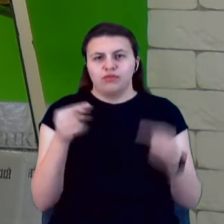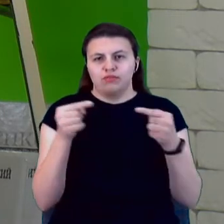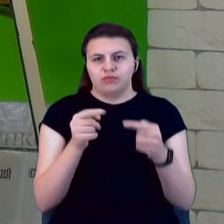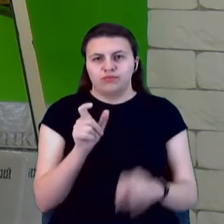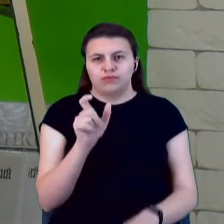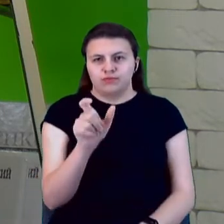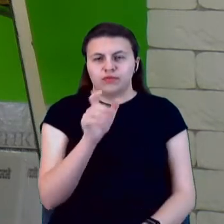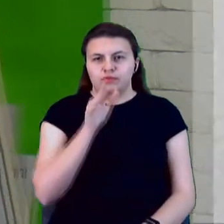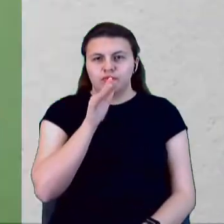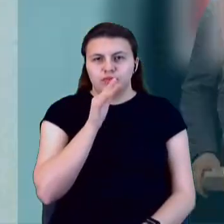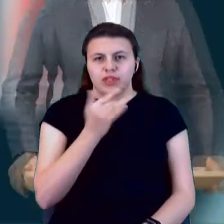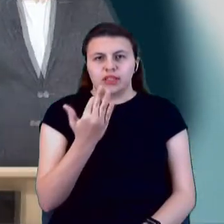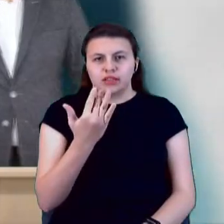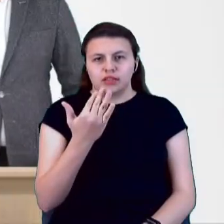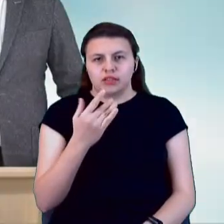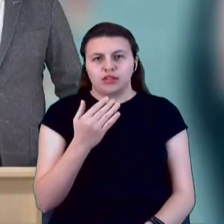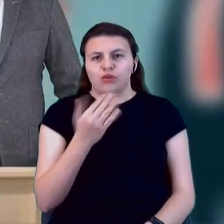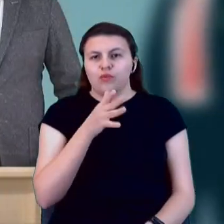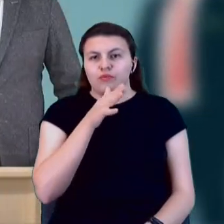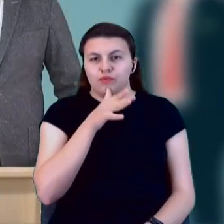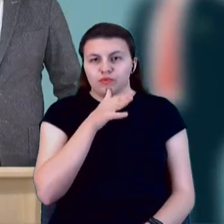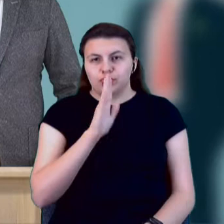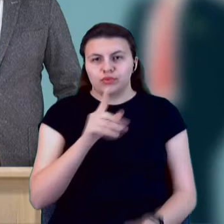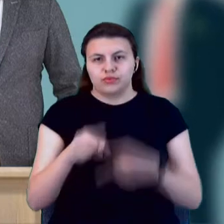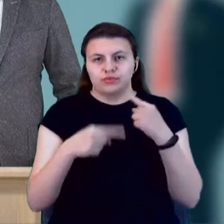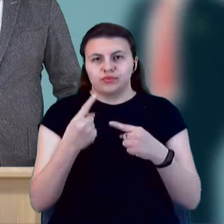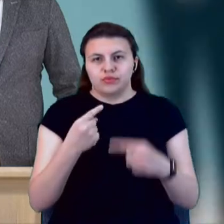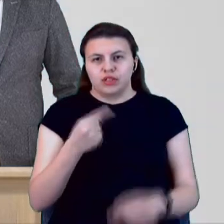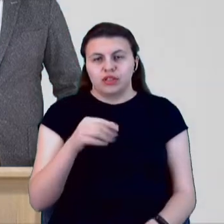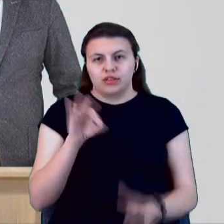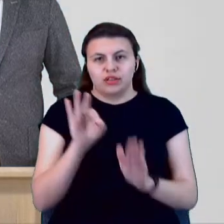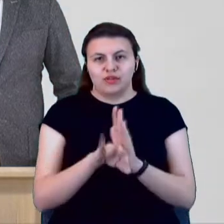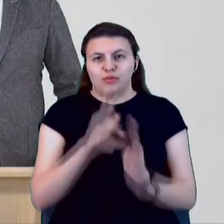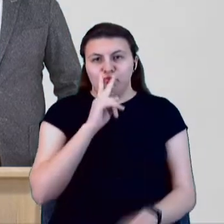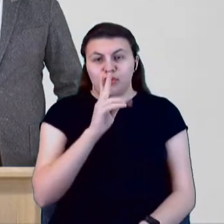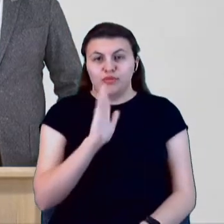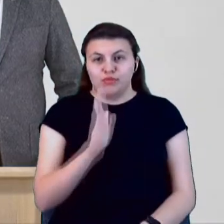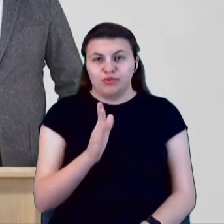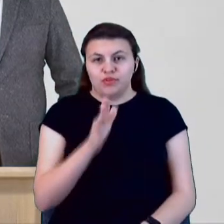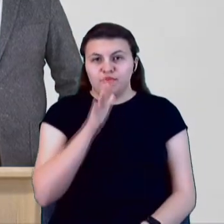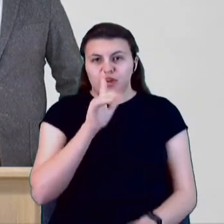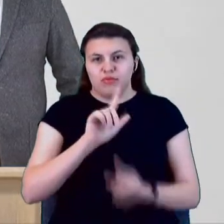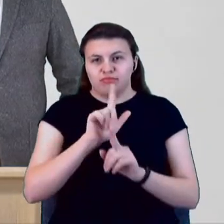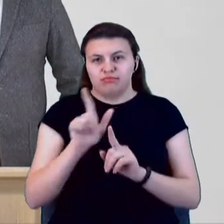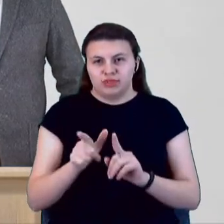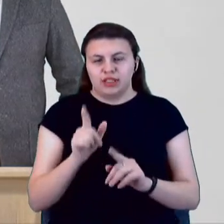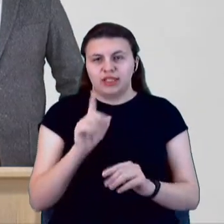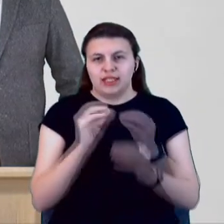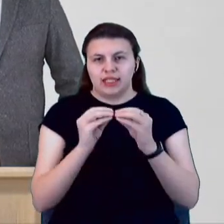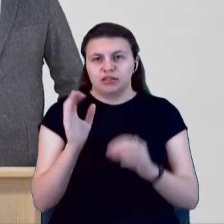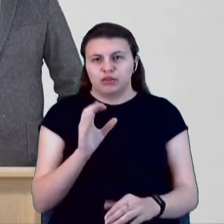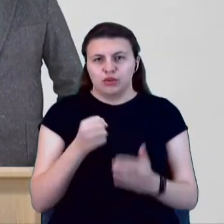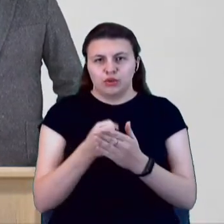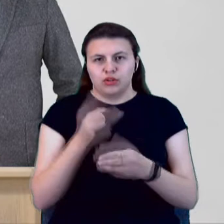часу буду оголошувати я, і одночасно ви будете також бачити на екрані відведений вам час за 10 секунд до закінчення,